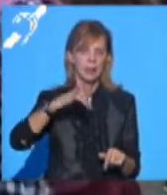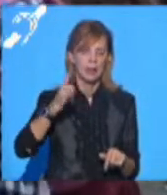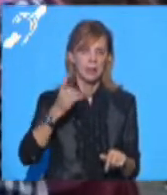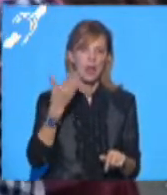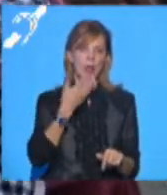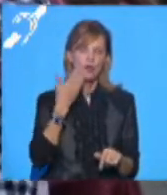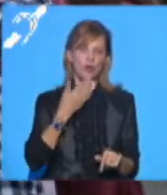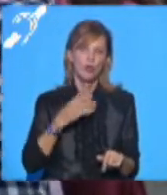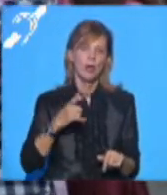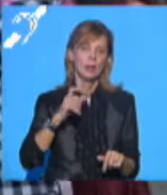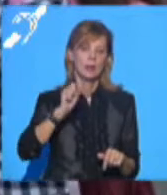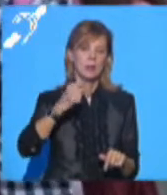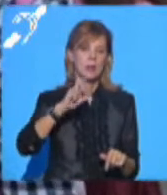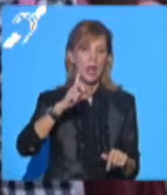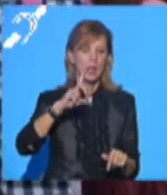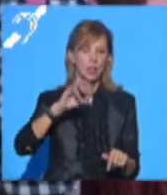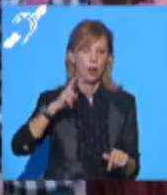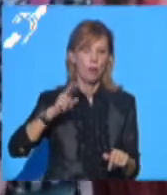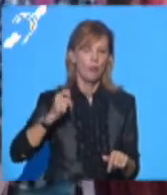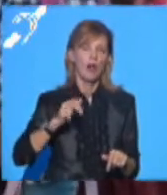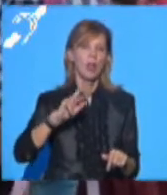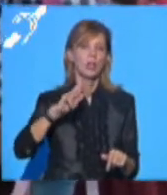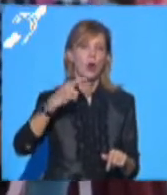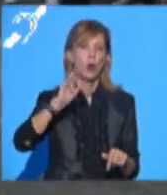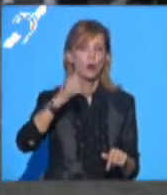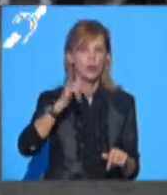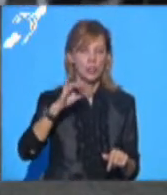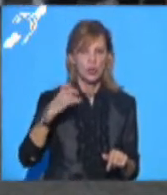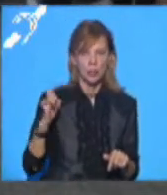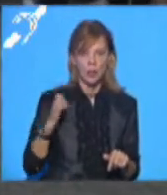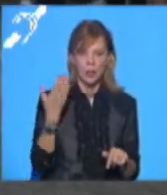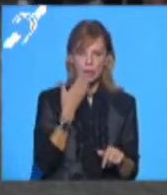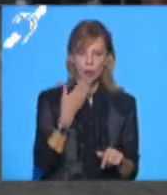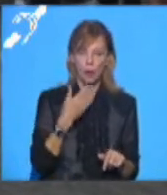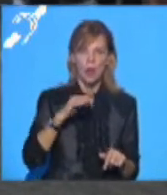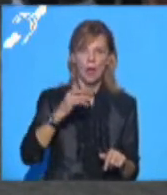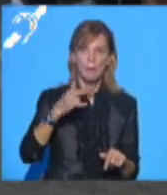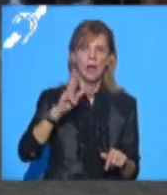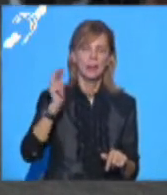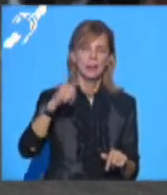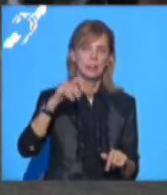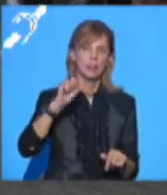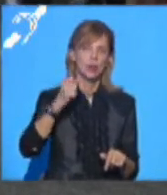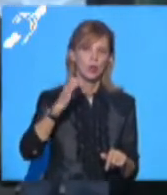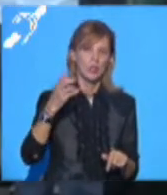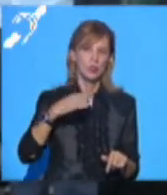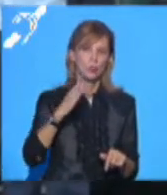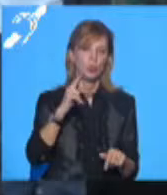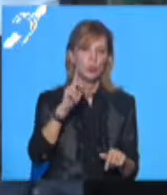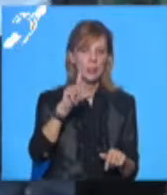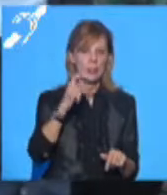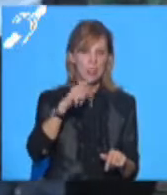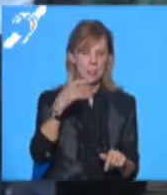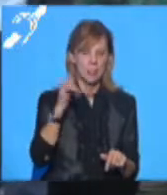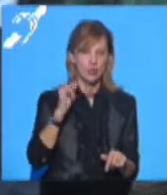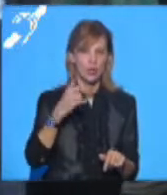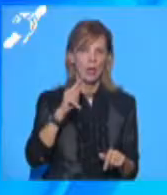Școala Gimnazială Sadova, Școala Gimnazială Rojiște, Școala Gimnazială Marin Sorescu Bulsești și Școala Gimnazială